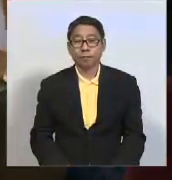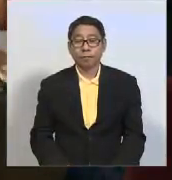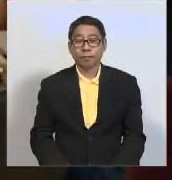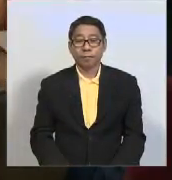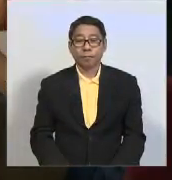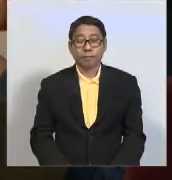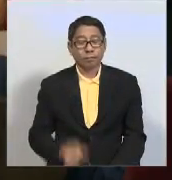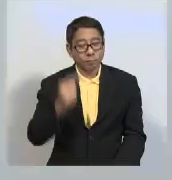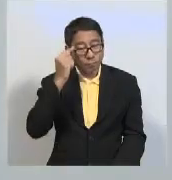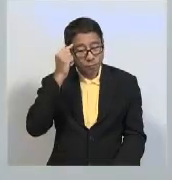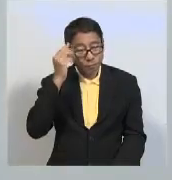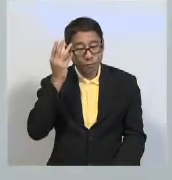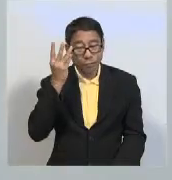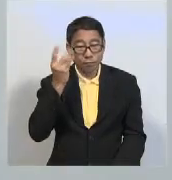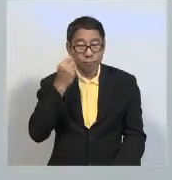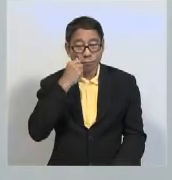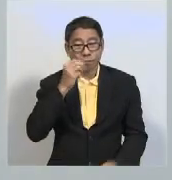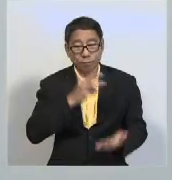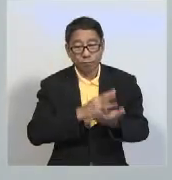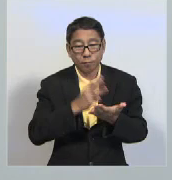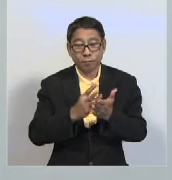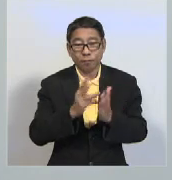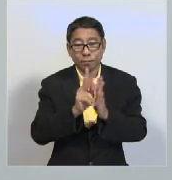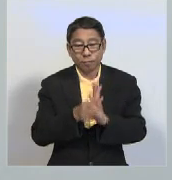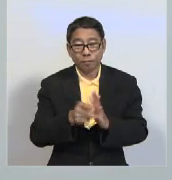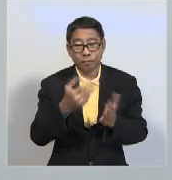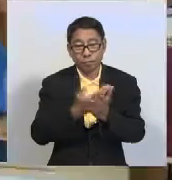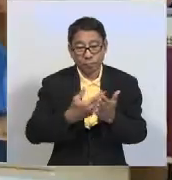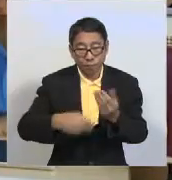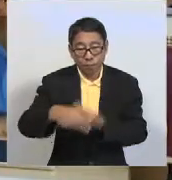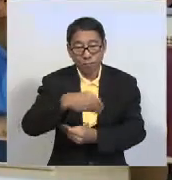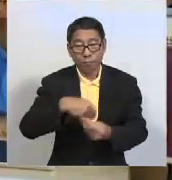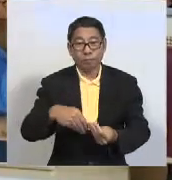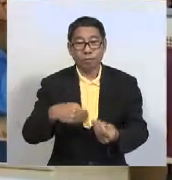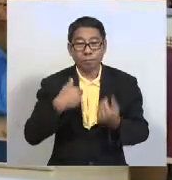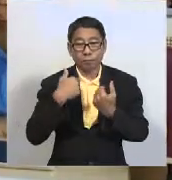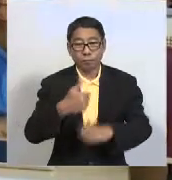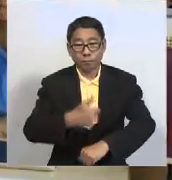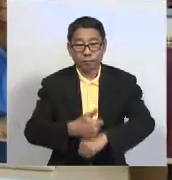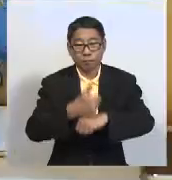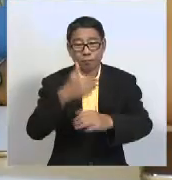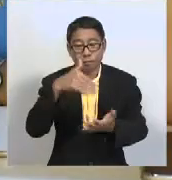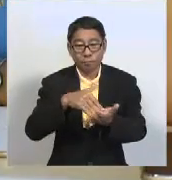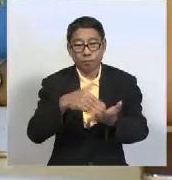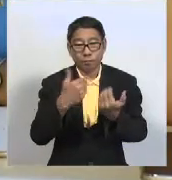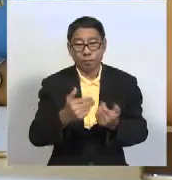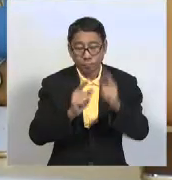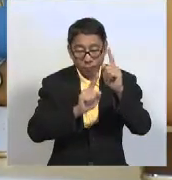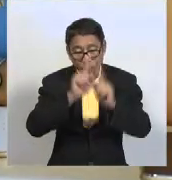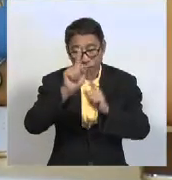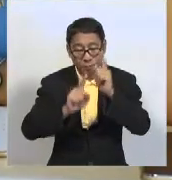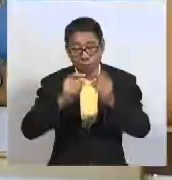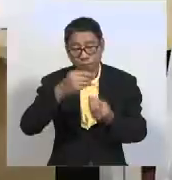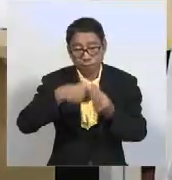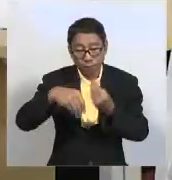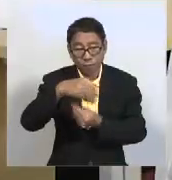มาดูความคิดเห็นของนักวิชาการด้านเศรษฐศาสตร์กันบ้างนะคะนายธนวัฒน์พลวิชัยผู้อำนวยการศูนย์พยากรเศรษฐกิจ